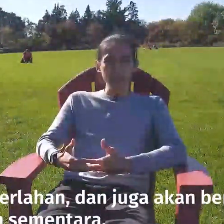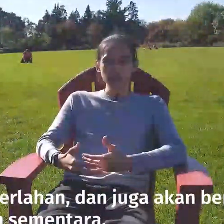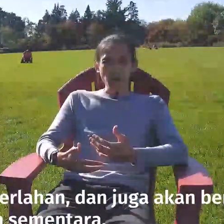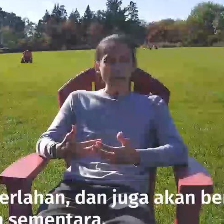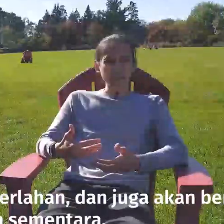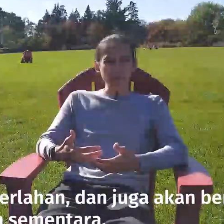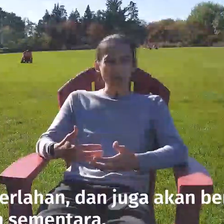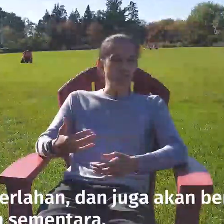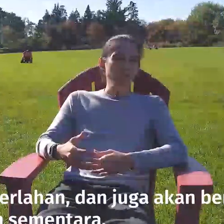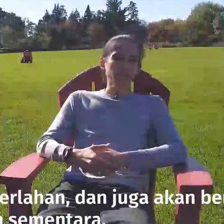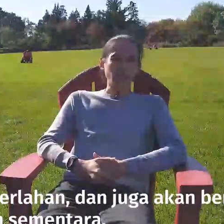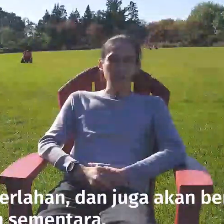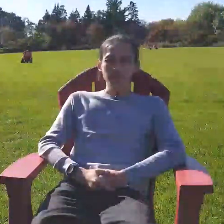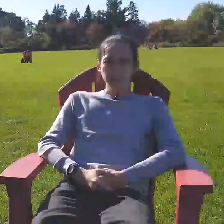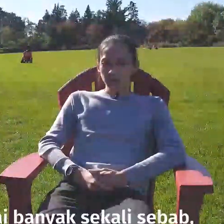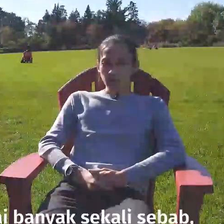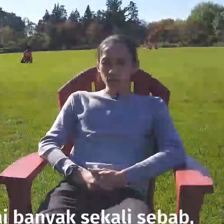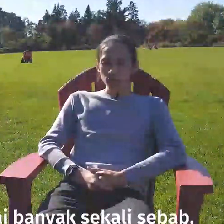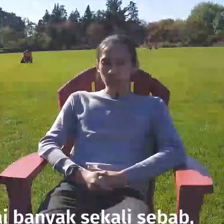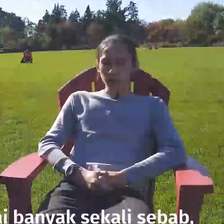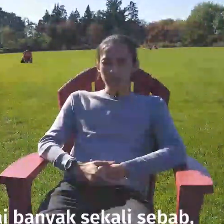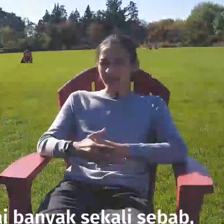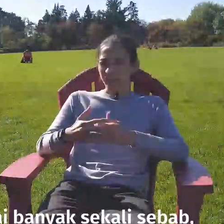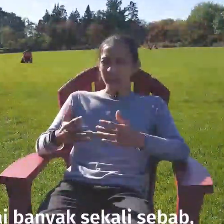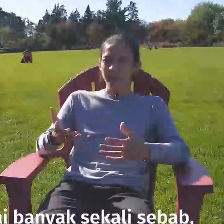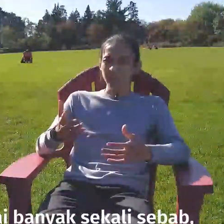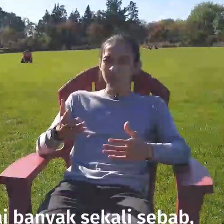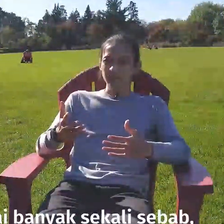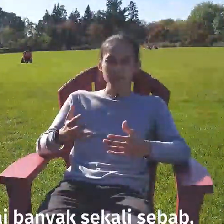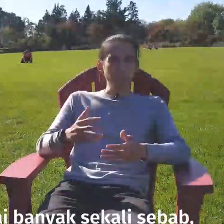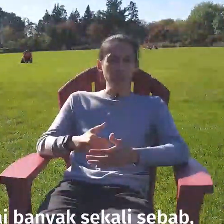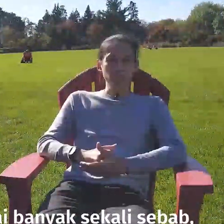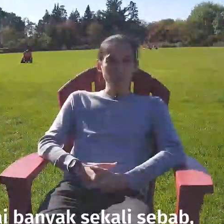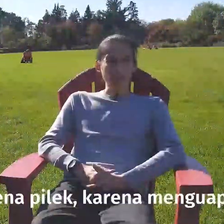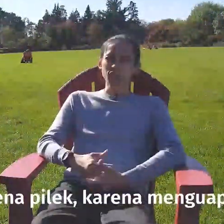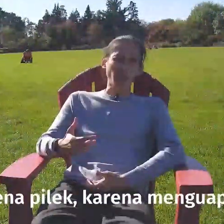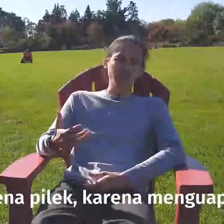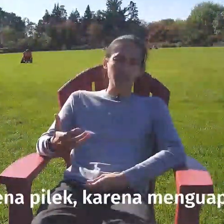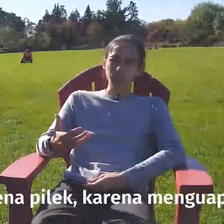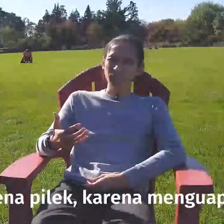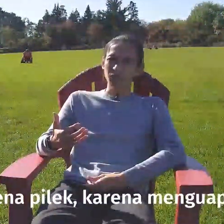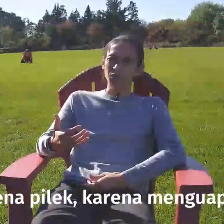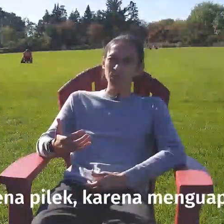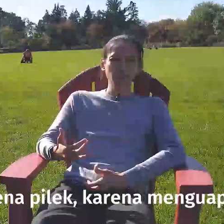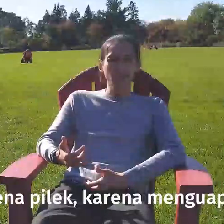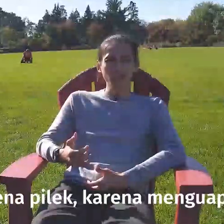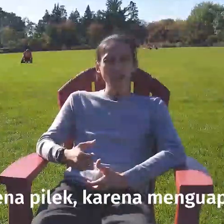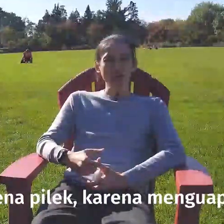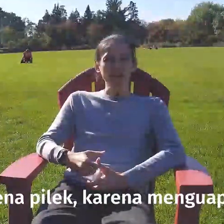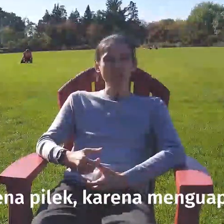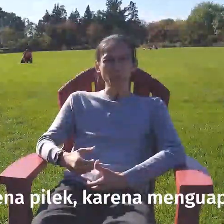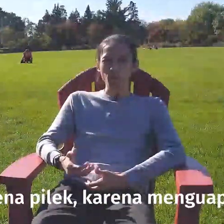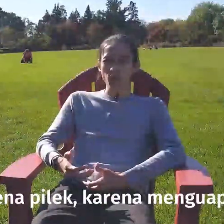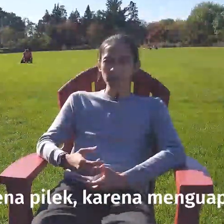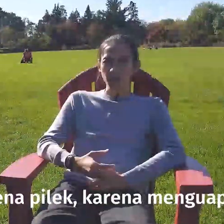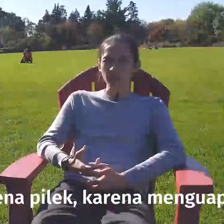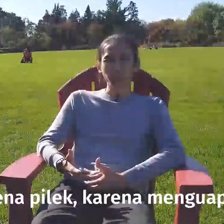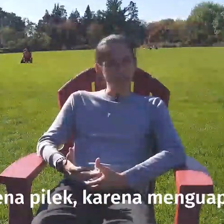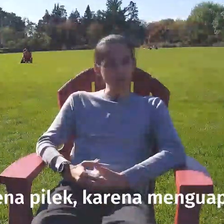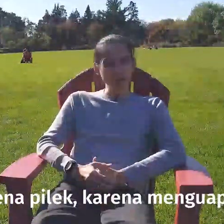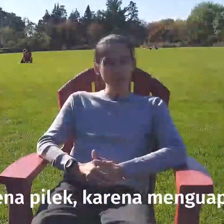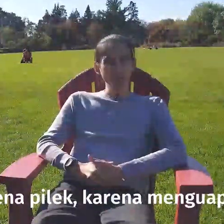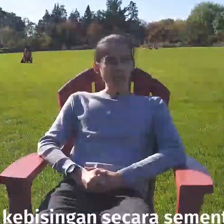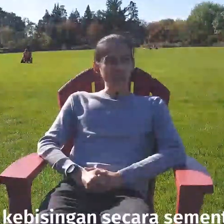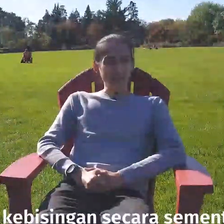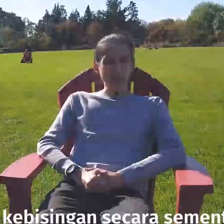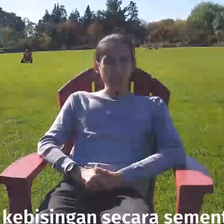berubah permanen maupun sementara dari mulai banyak sekali sebab entah itu karena pilek karena menguap karena